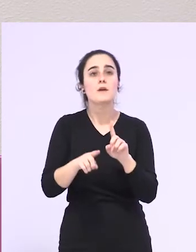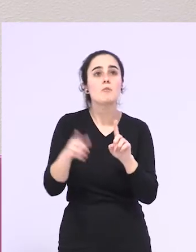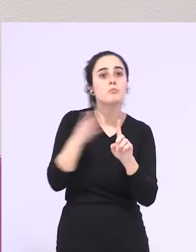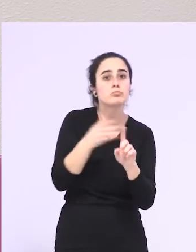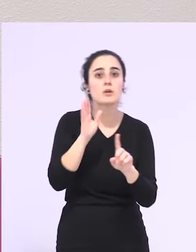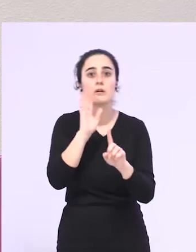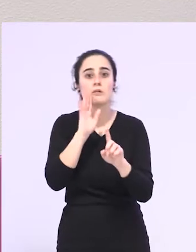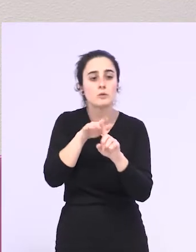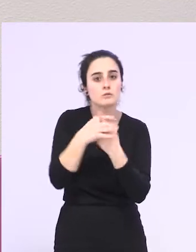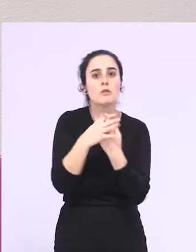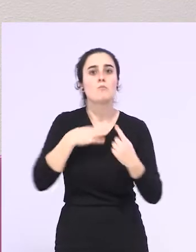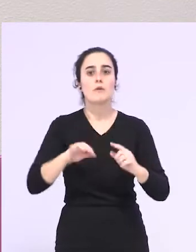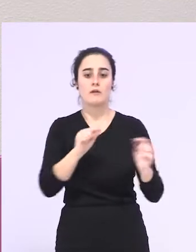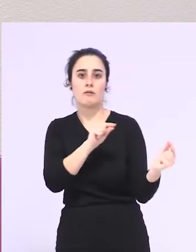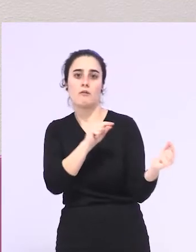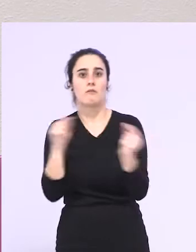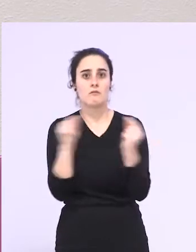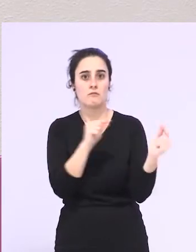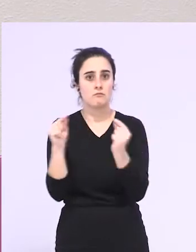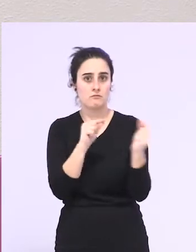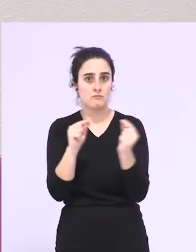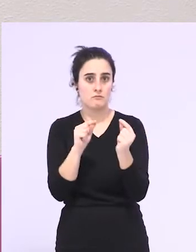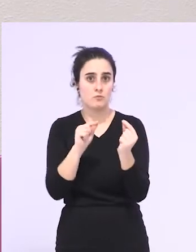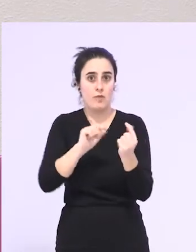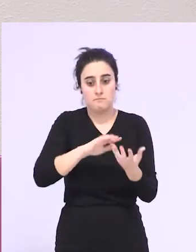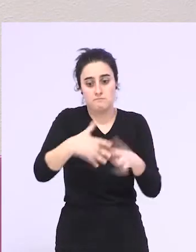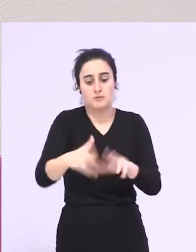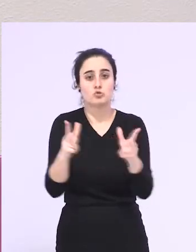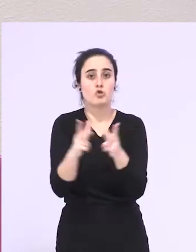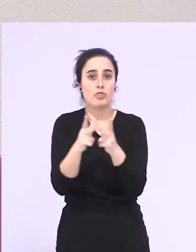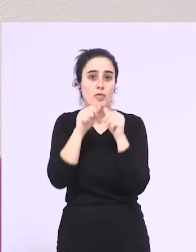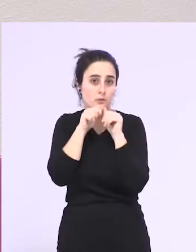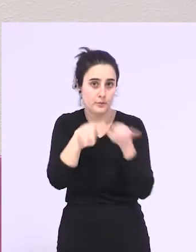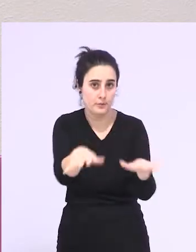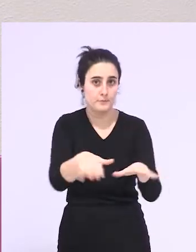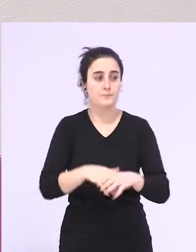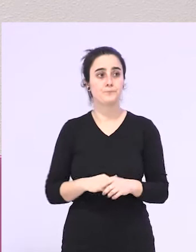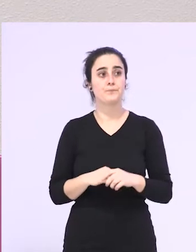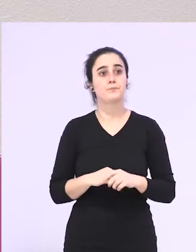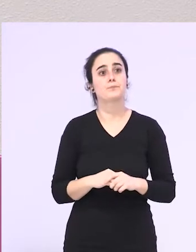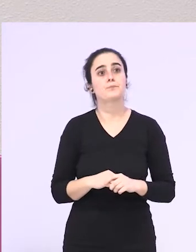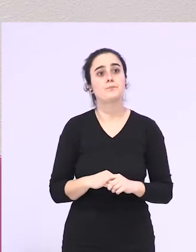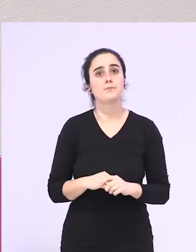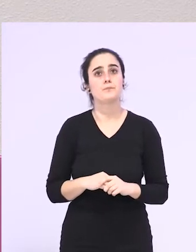eztabaida bat edo gertatuko da nolabait maila sozialago batean. Orduan,